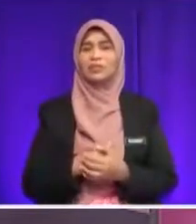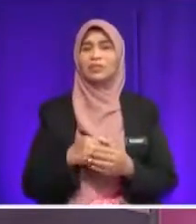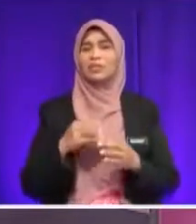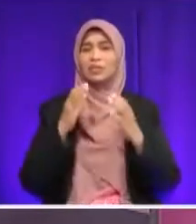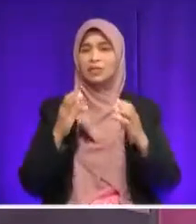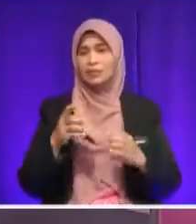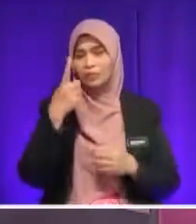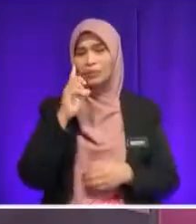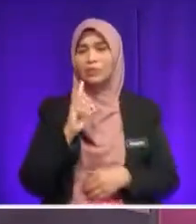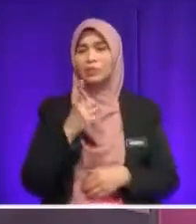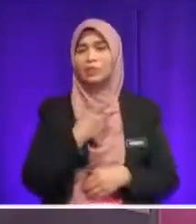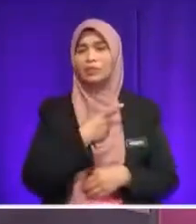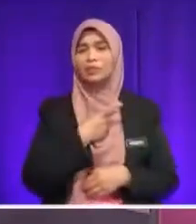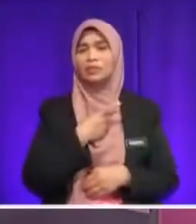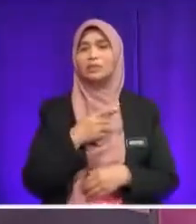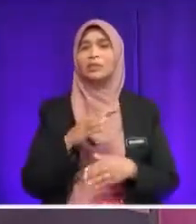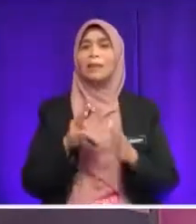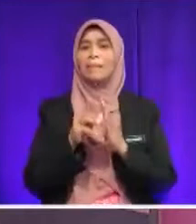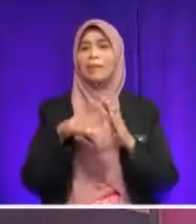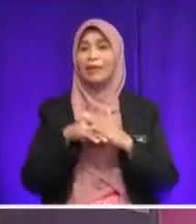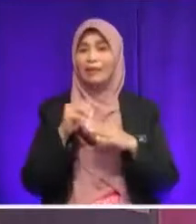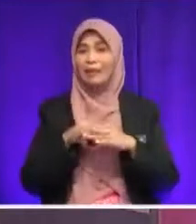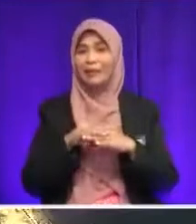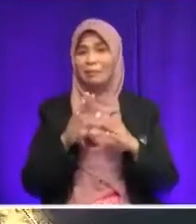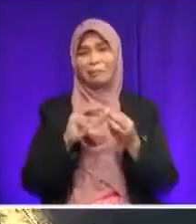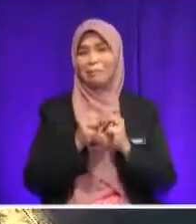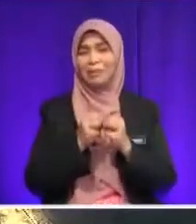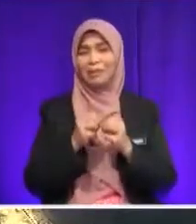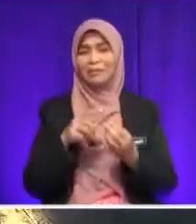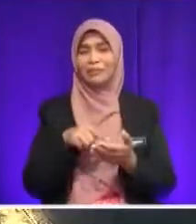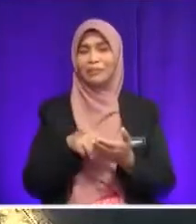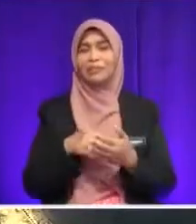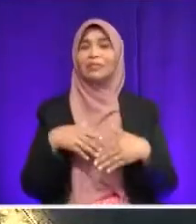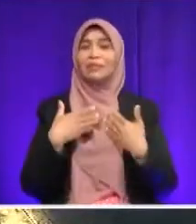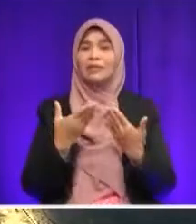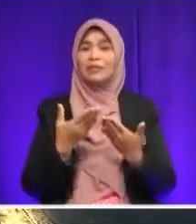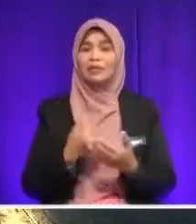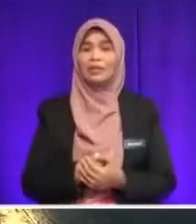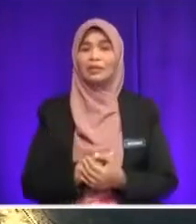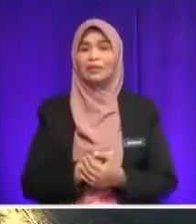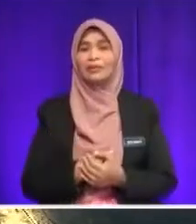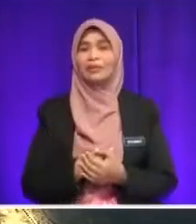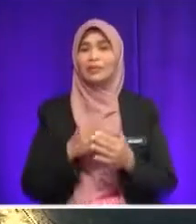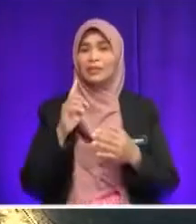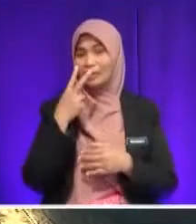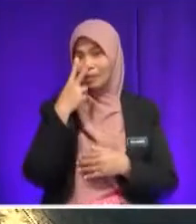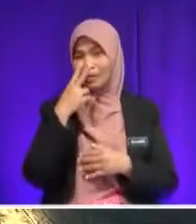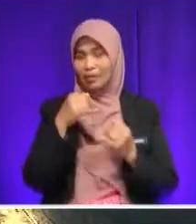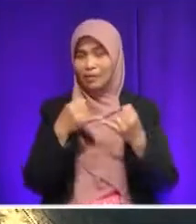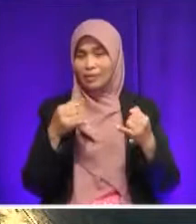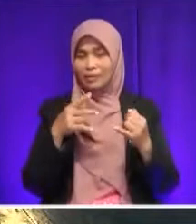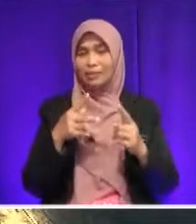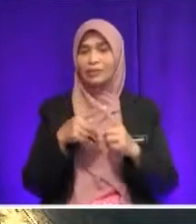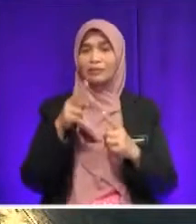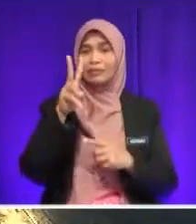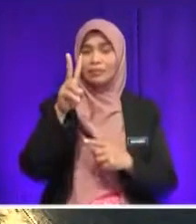untuk kita menangani masalah ini ya Society for mana Oke kita tengok dulu jenis yang kedua ini